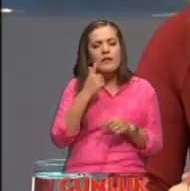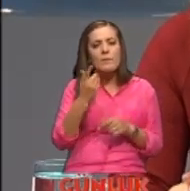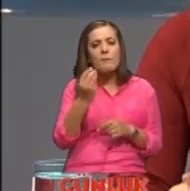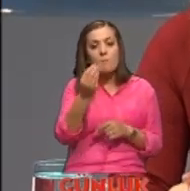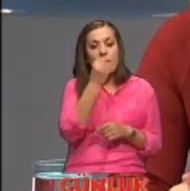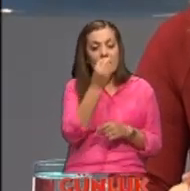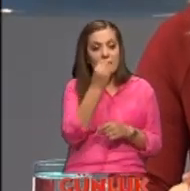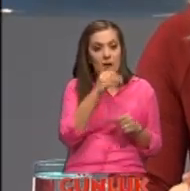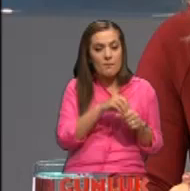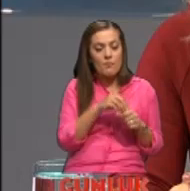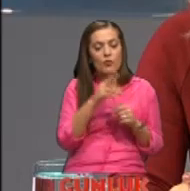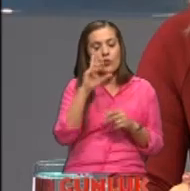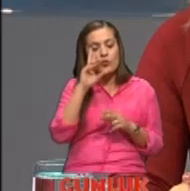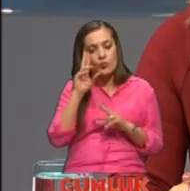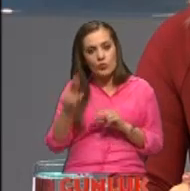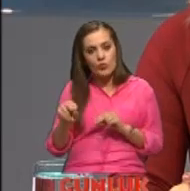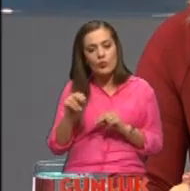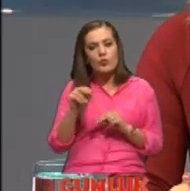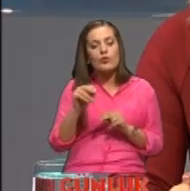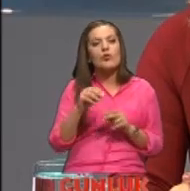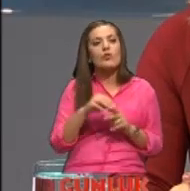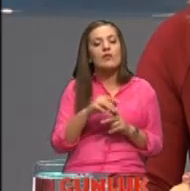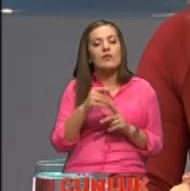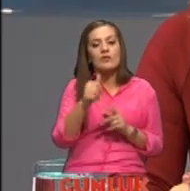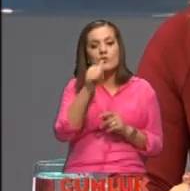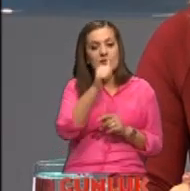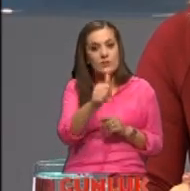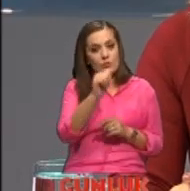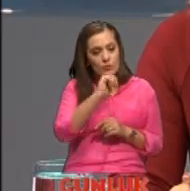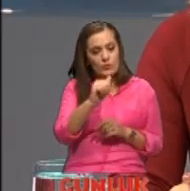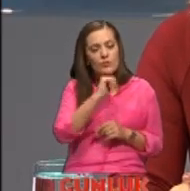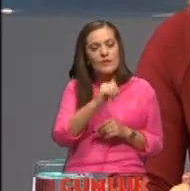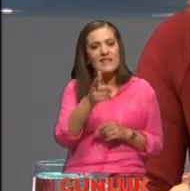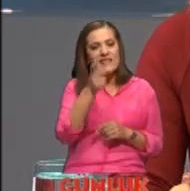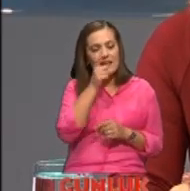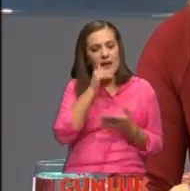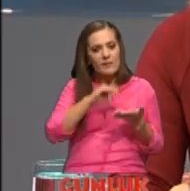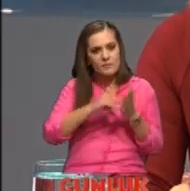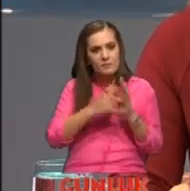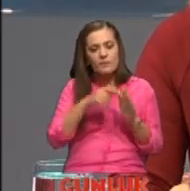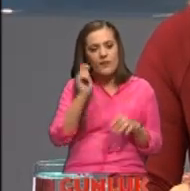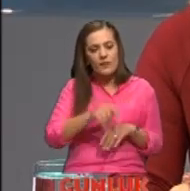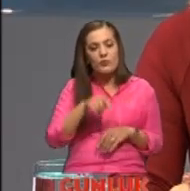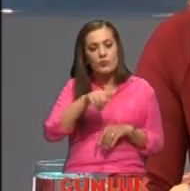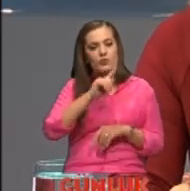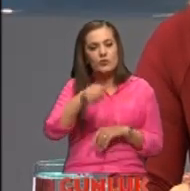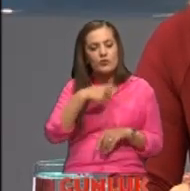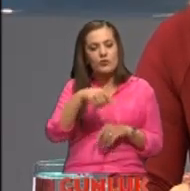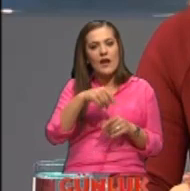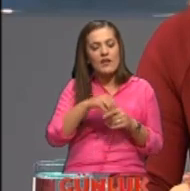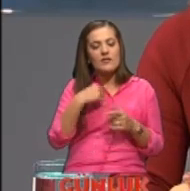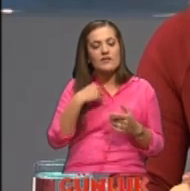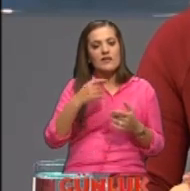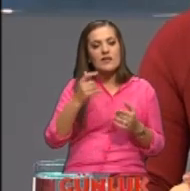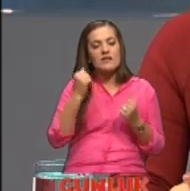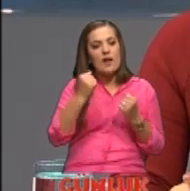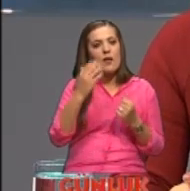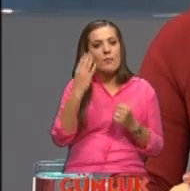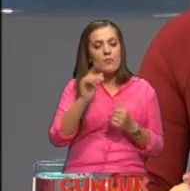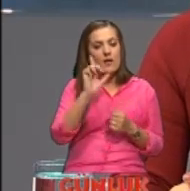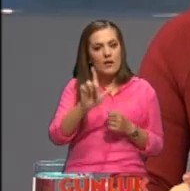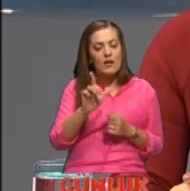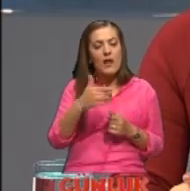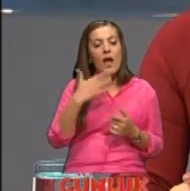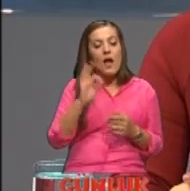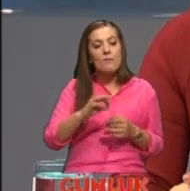açısından beslenmesine, dikkat uykusuna, edeceğiz. Aynen işte sıvı alımına dikkat ederek bu süreci yönetmesi gerekiyor. Hem